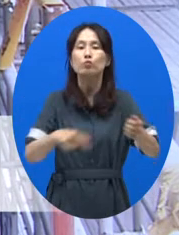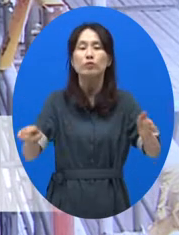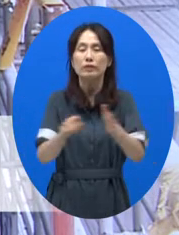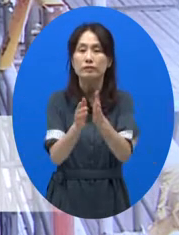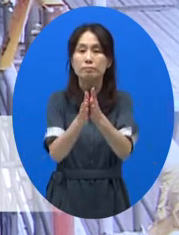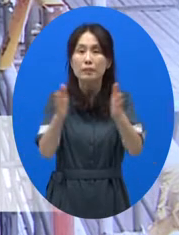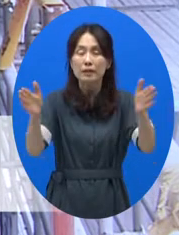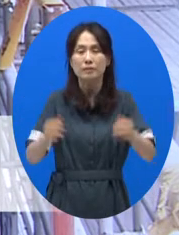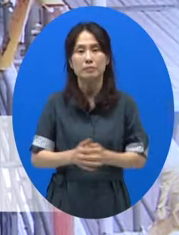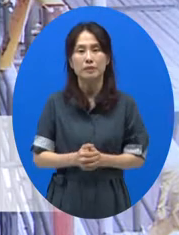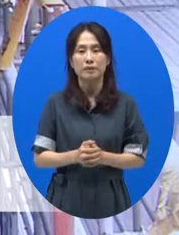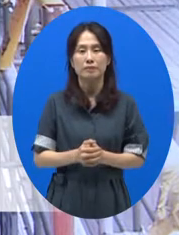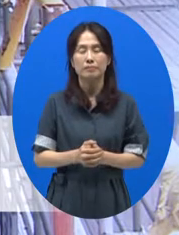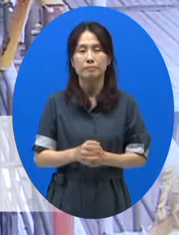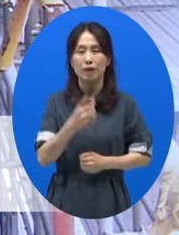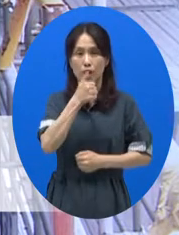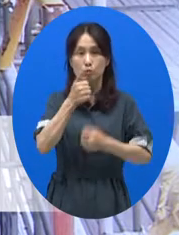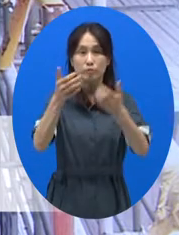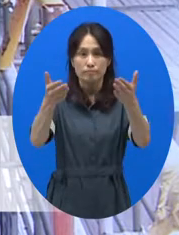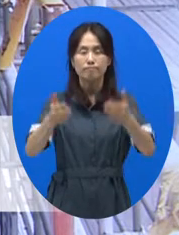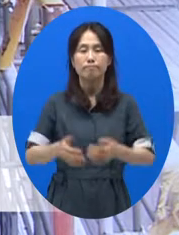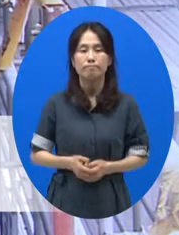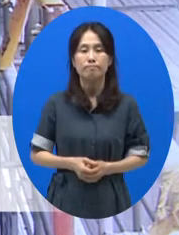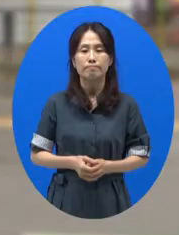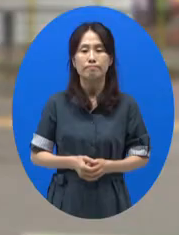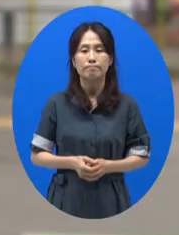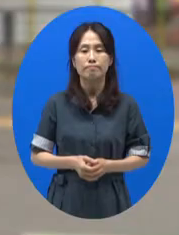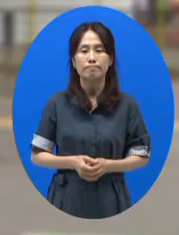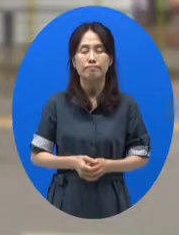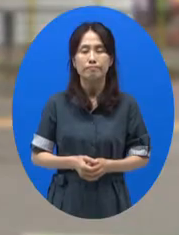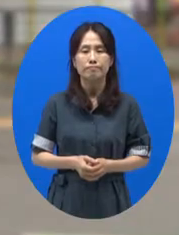나섰습니다. 서문영 기자가 취재했습니다.